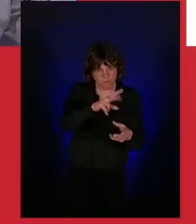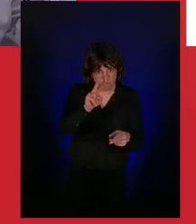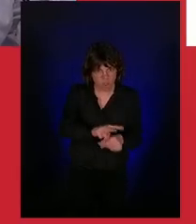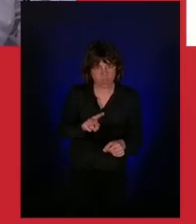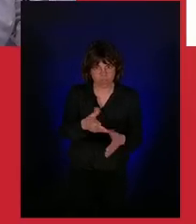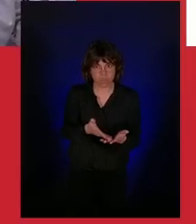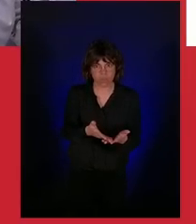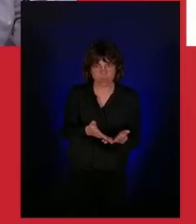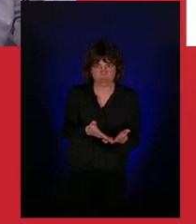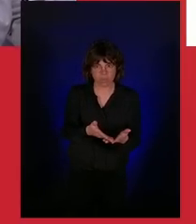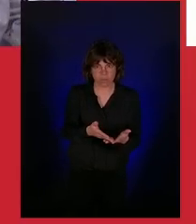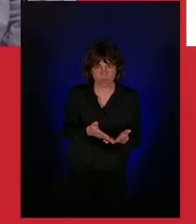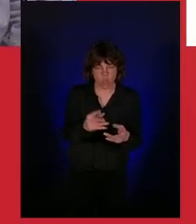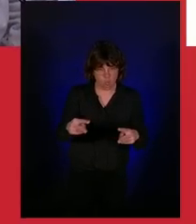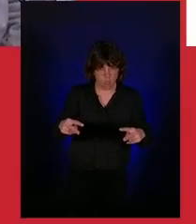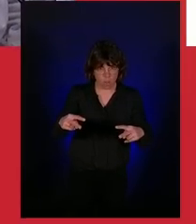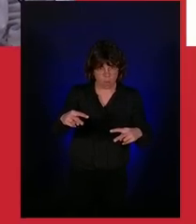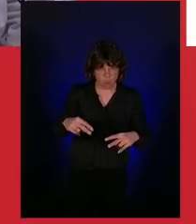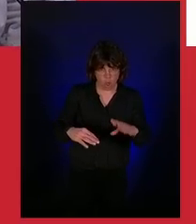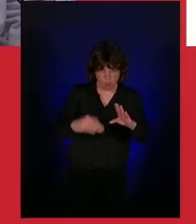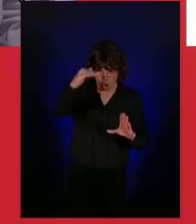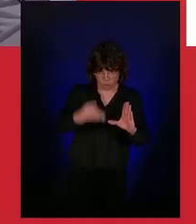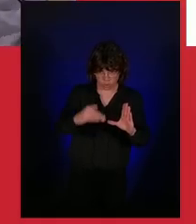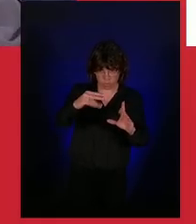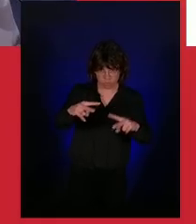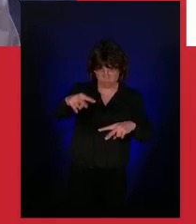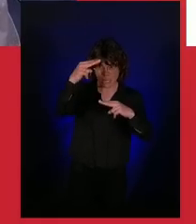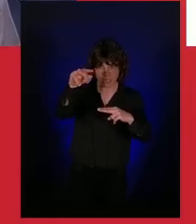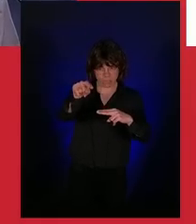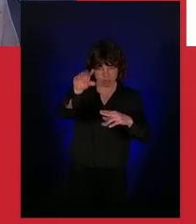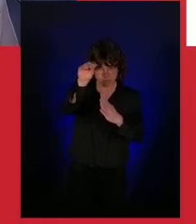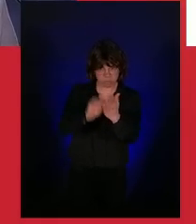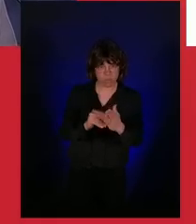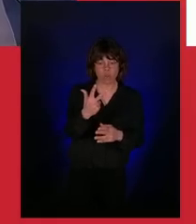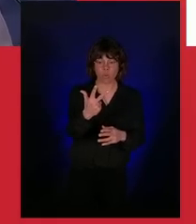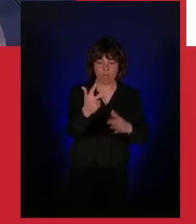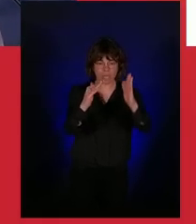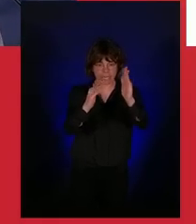Vous utilisez que la partie haute du bulletin de vote. Vous avez trois cases.